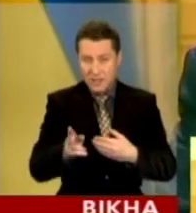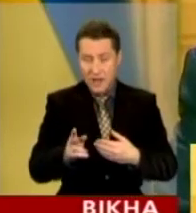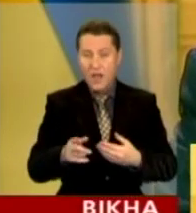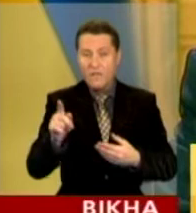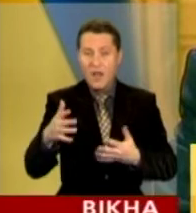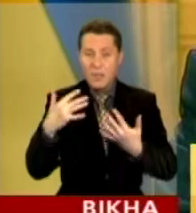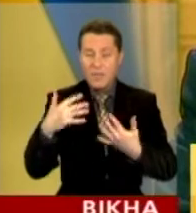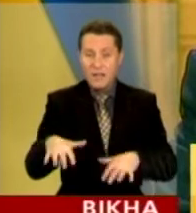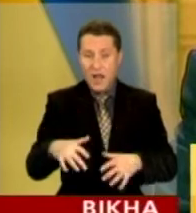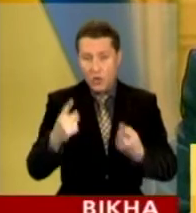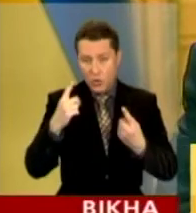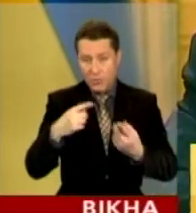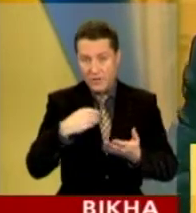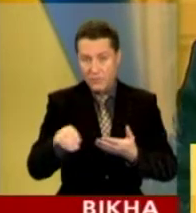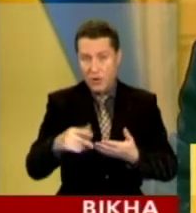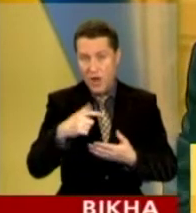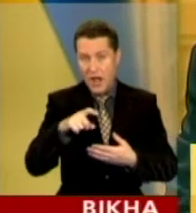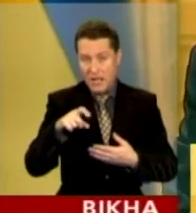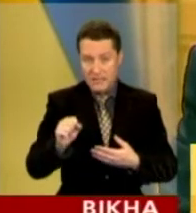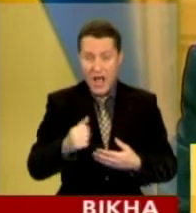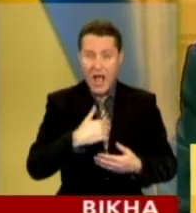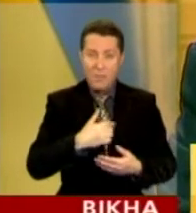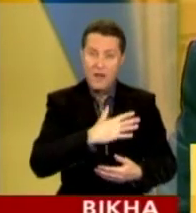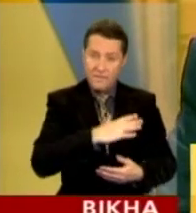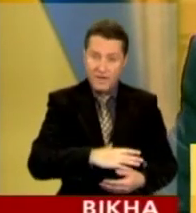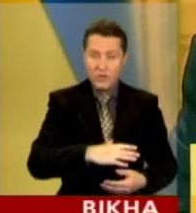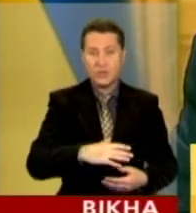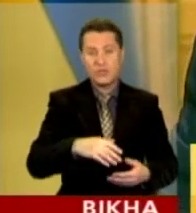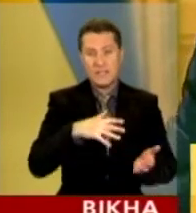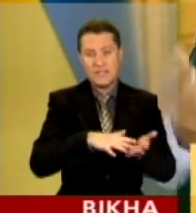крупнейшего покупателя газа, а мы будем вынуждены затратить колоссальные ресурсы.